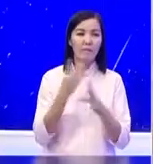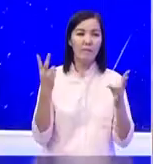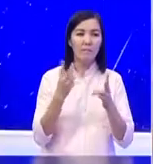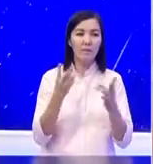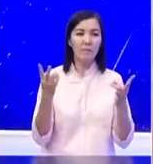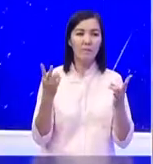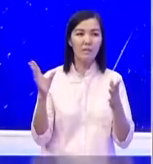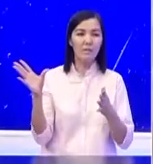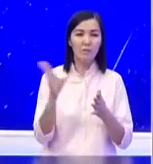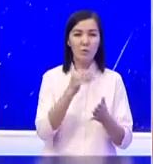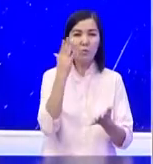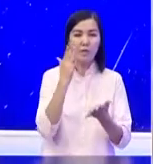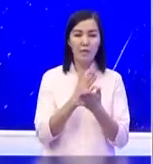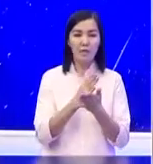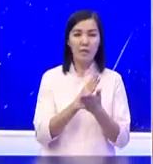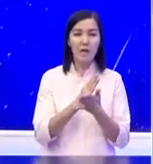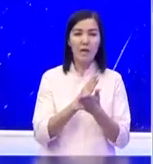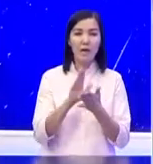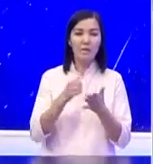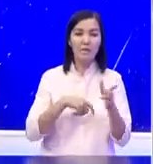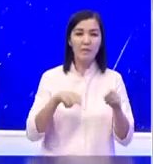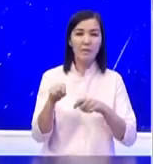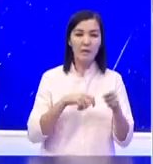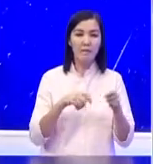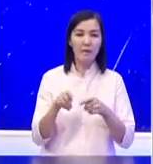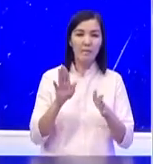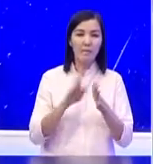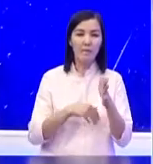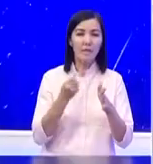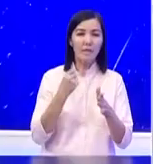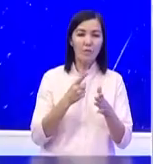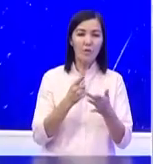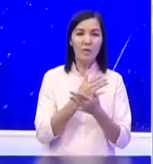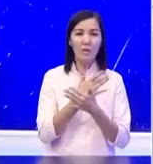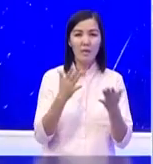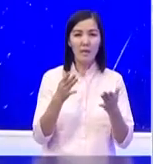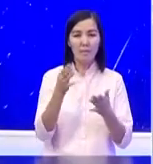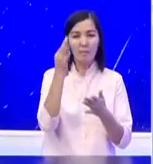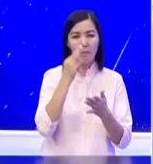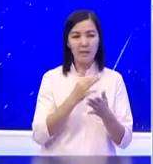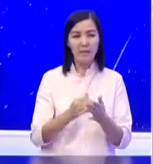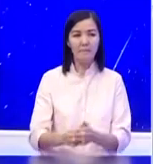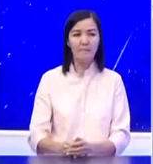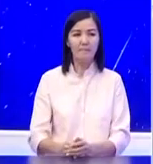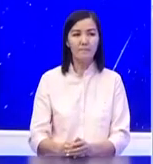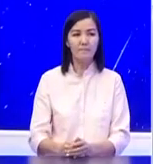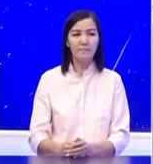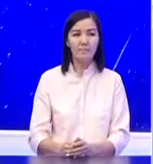необходимости. Основным товаром являются безалкогольные напитки по оптовым ценам. Мы очень сильны в теме